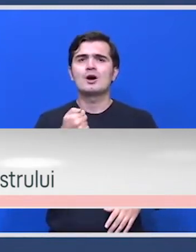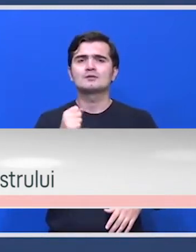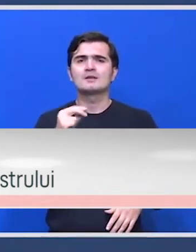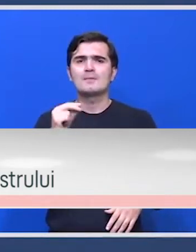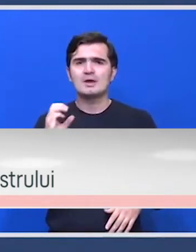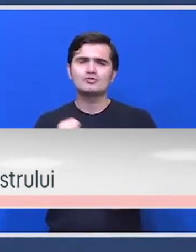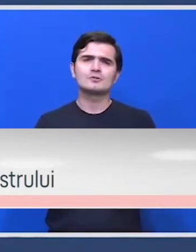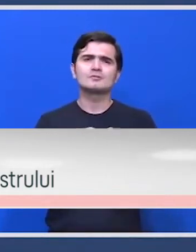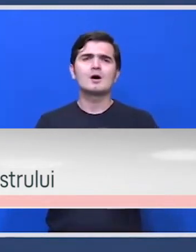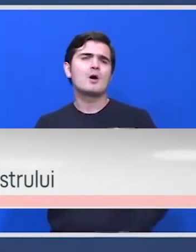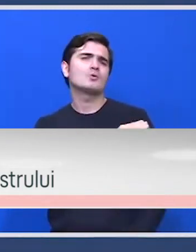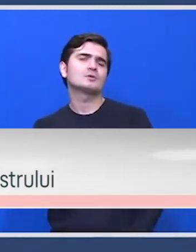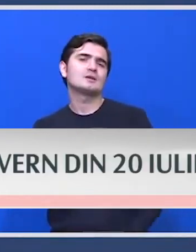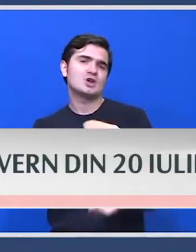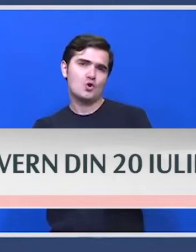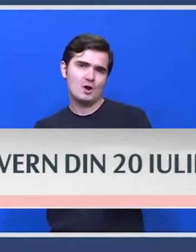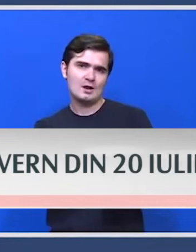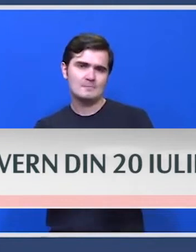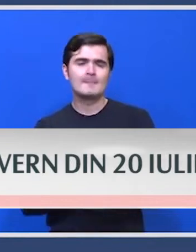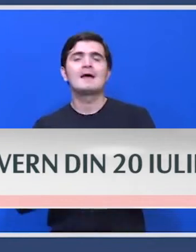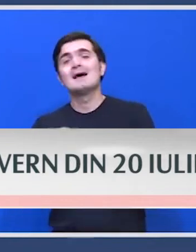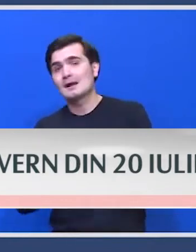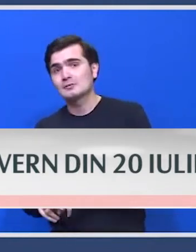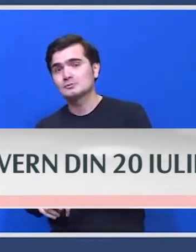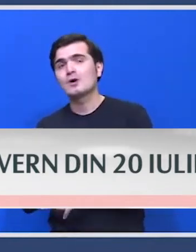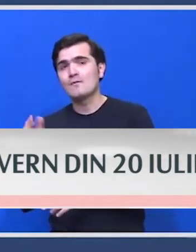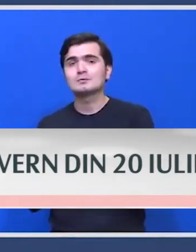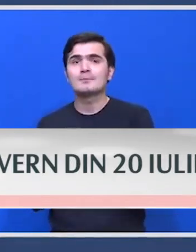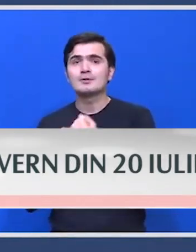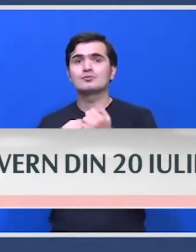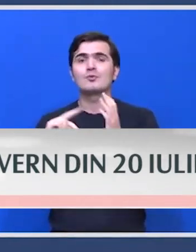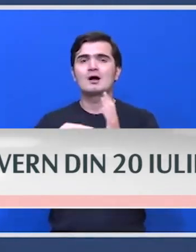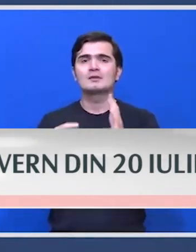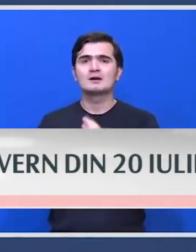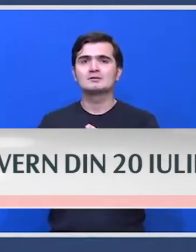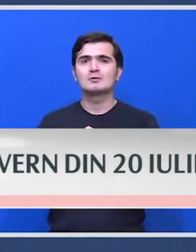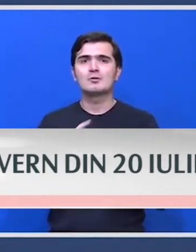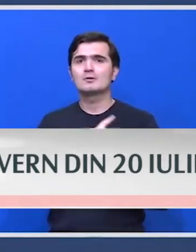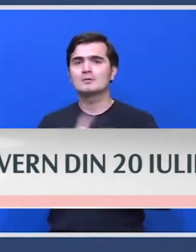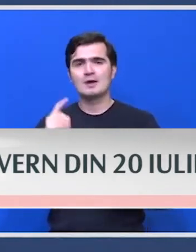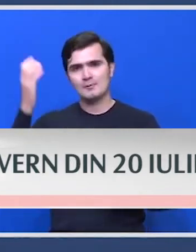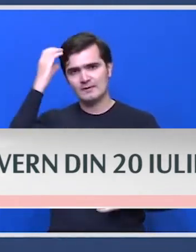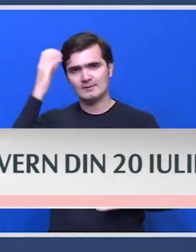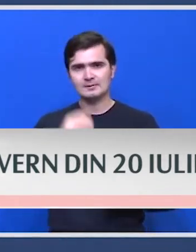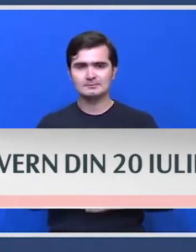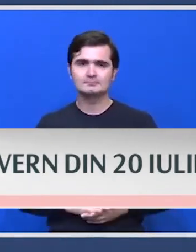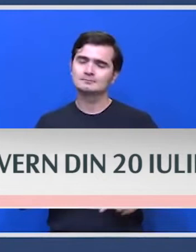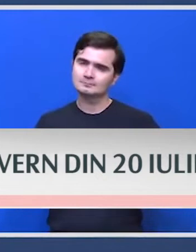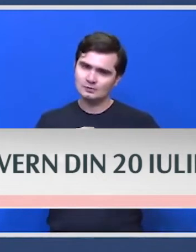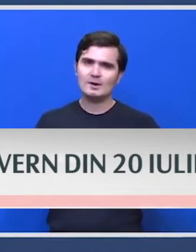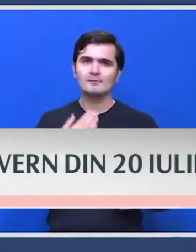ale autorităților locale, iar restul cu sprijinul organizațiilor neguvernamentale. Cu